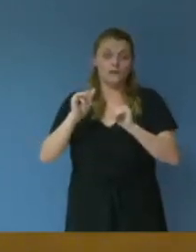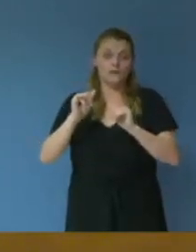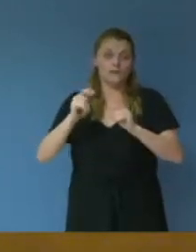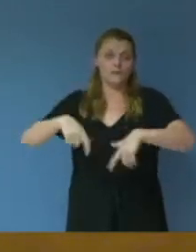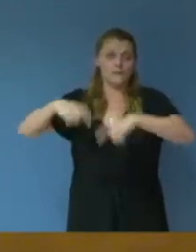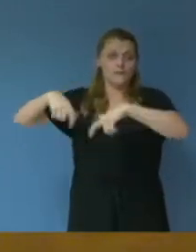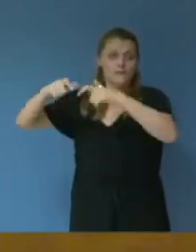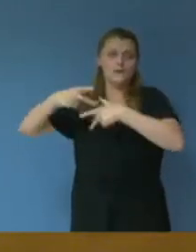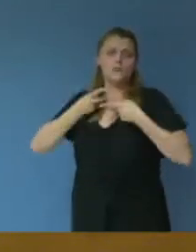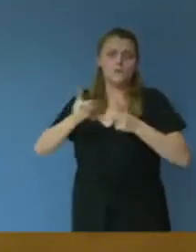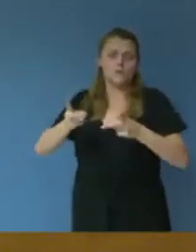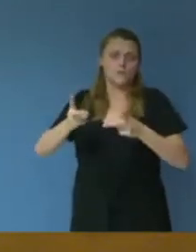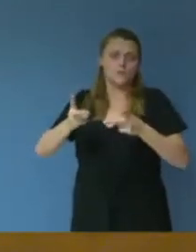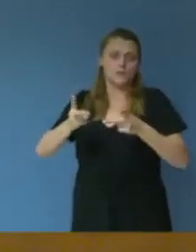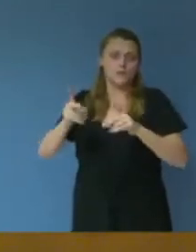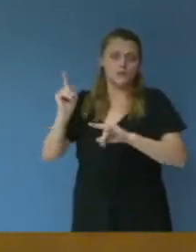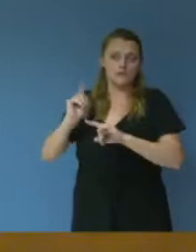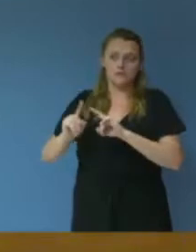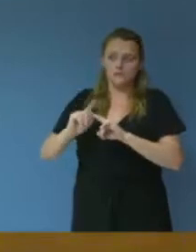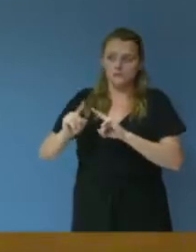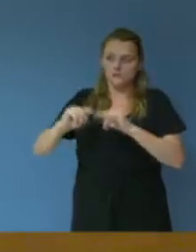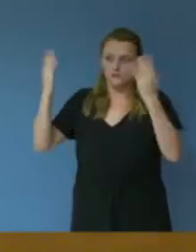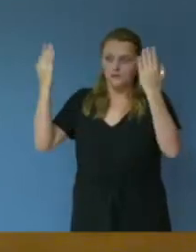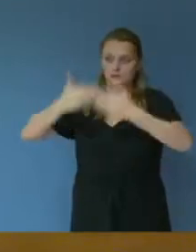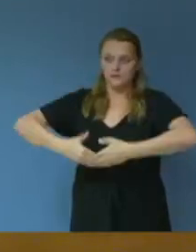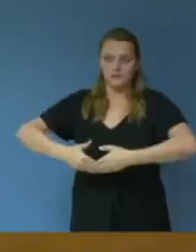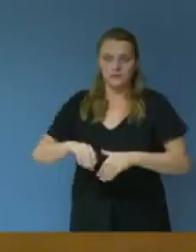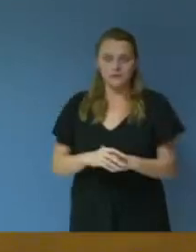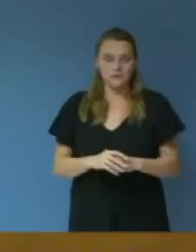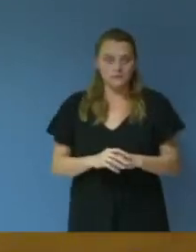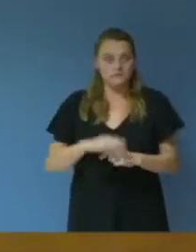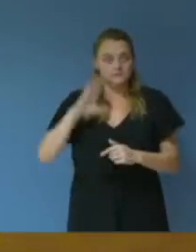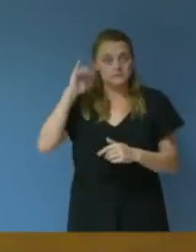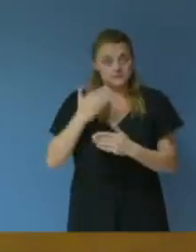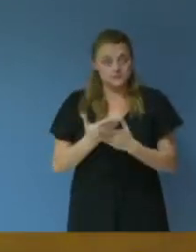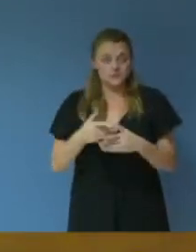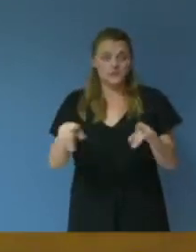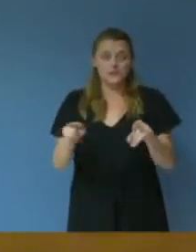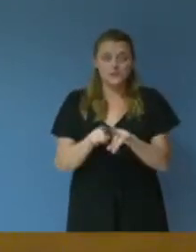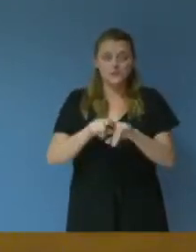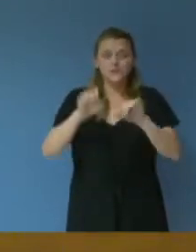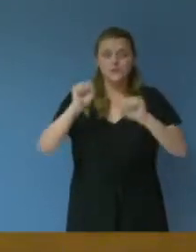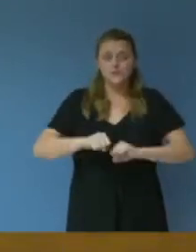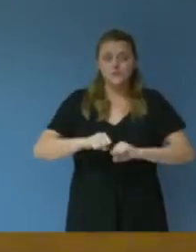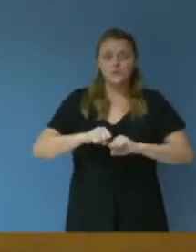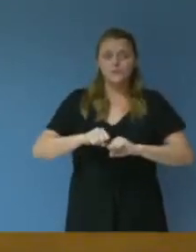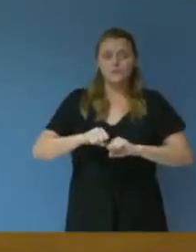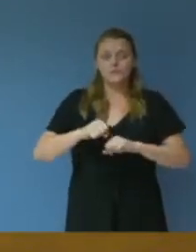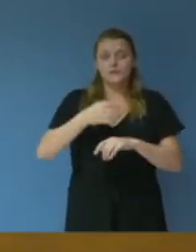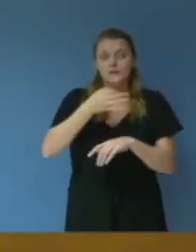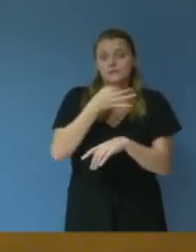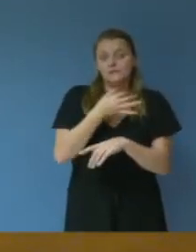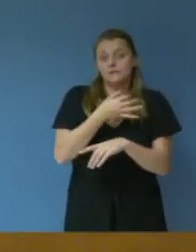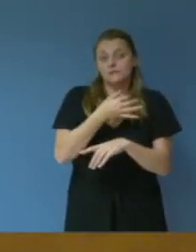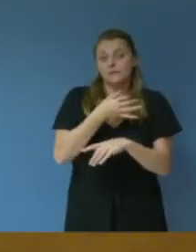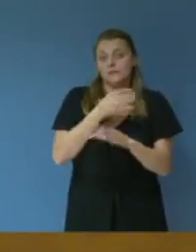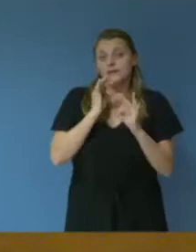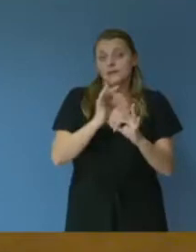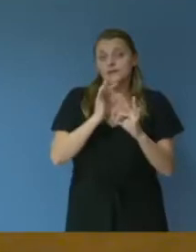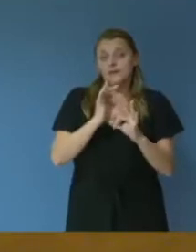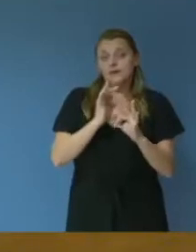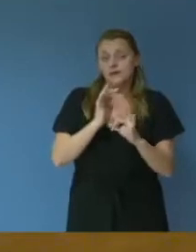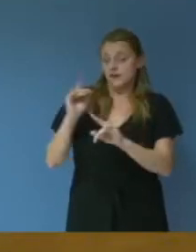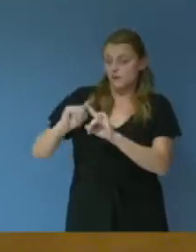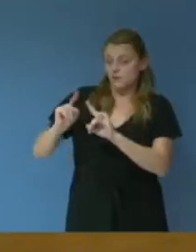fois, un de mes proches a signalé un éclairage nocturne de l'école Jamin par téléphone lors de la précédente mandature, et régulièrement le phénomène est revenu. Depuis de